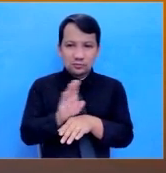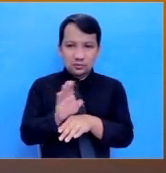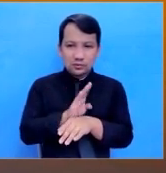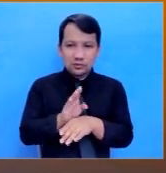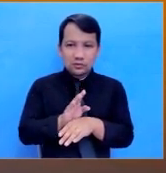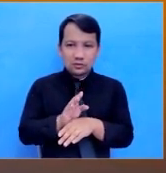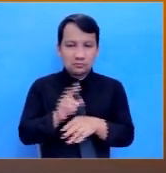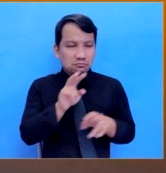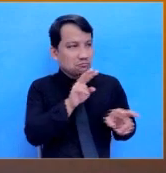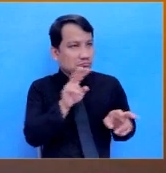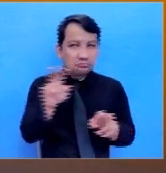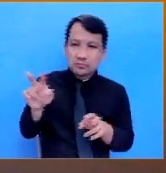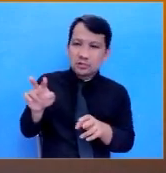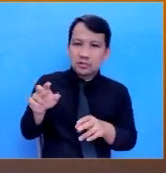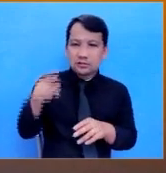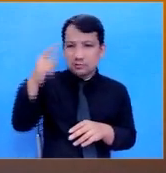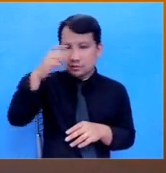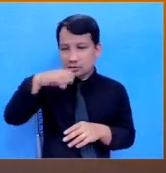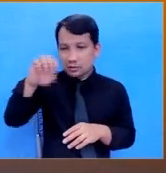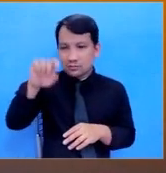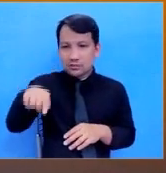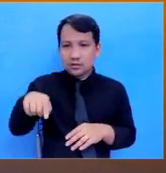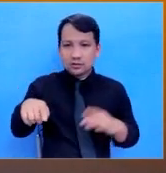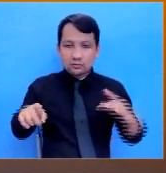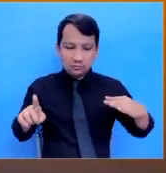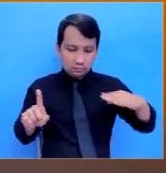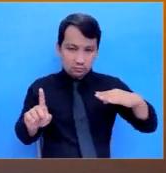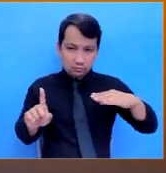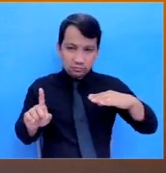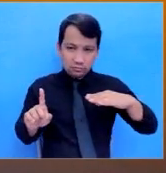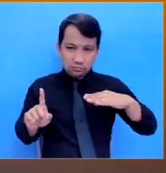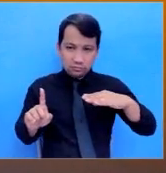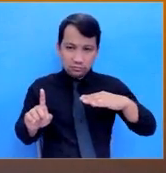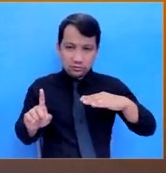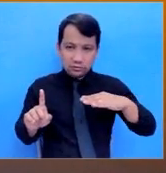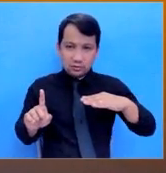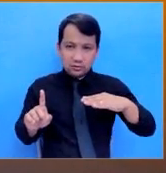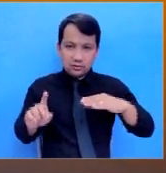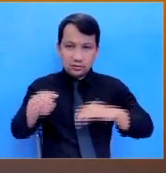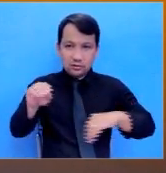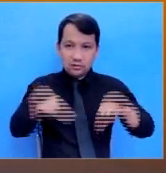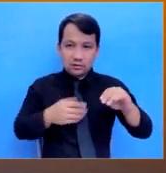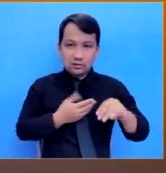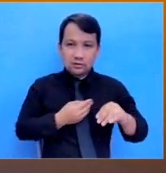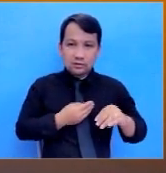ng mga elepante. Pero ang kanilang excitement, napalitan ng kaba.